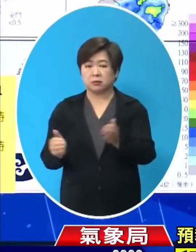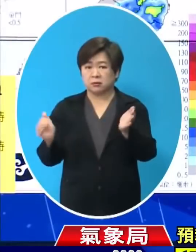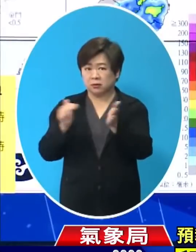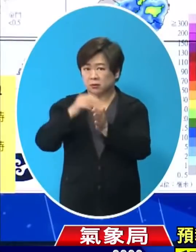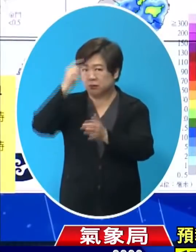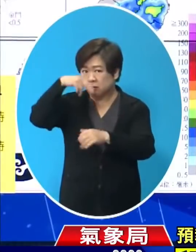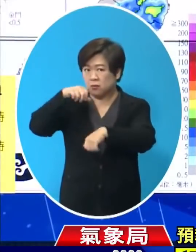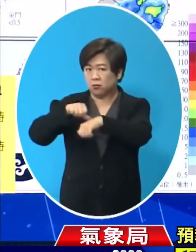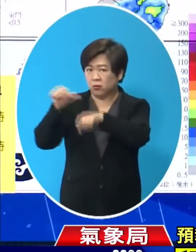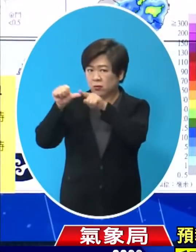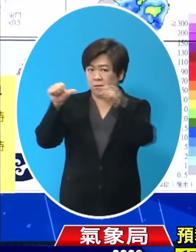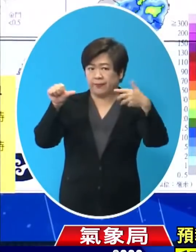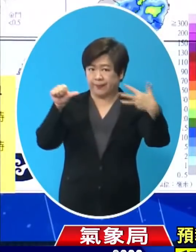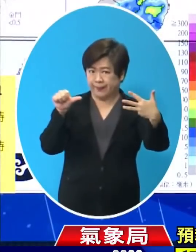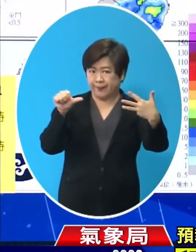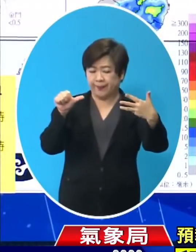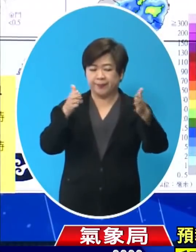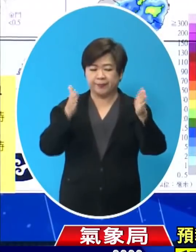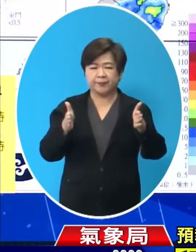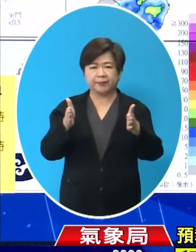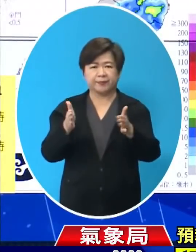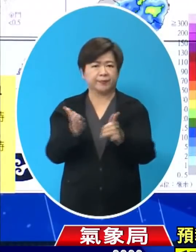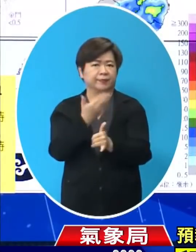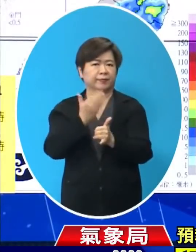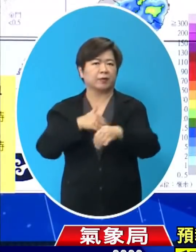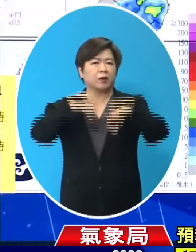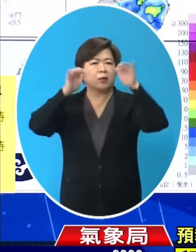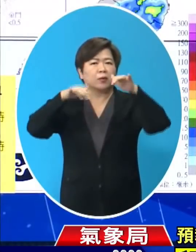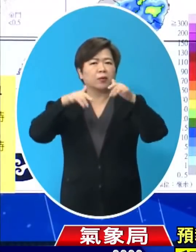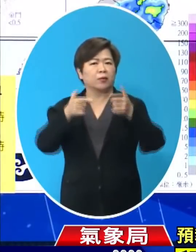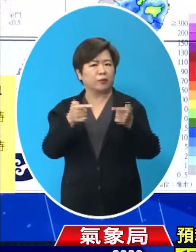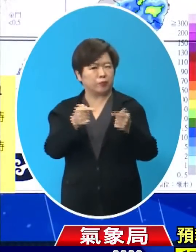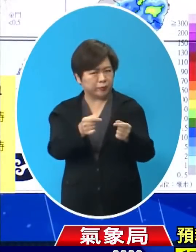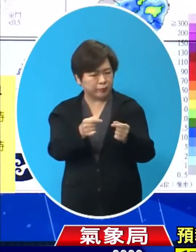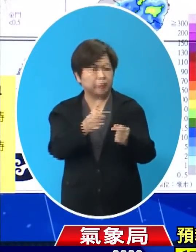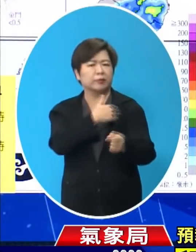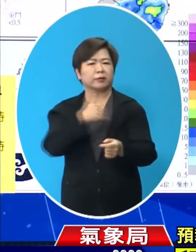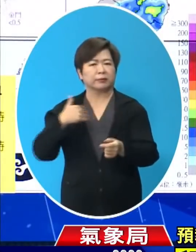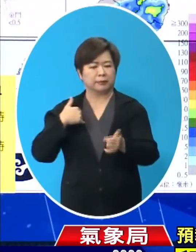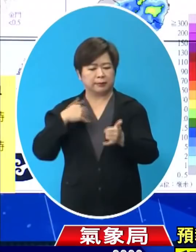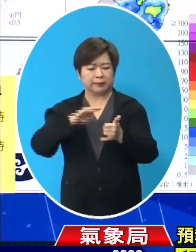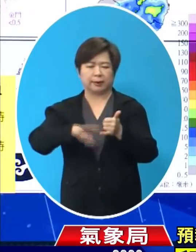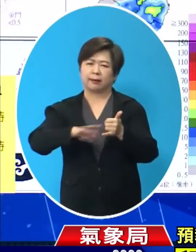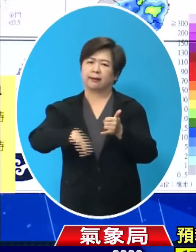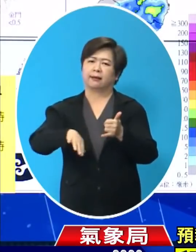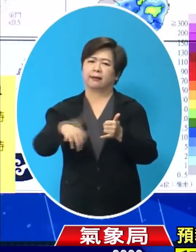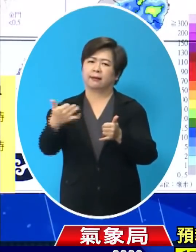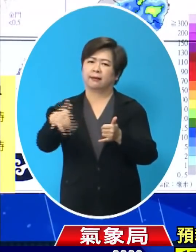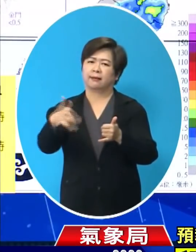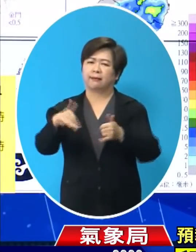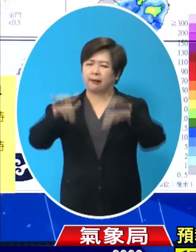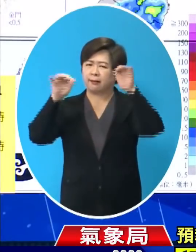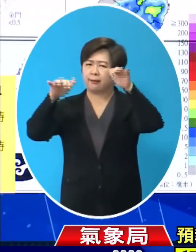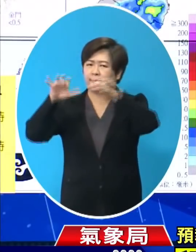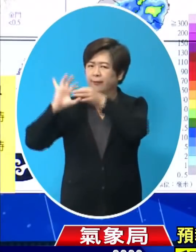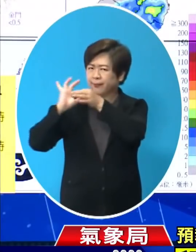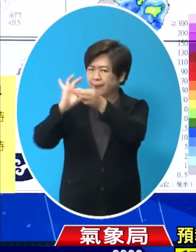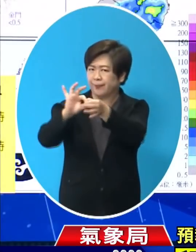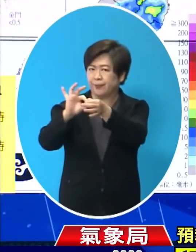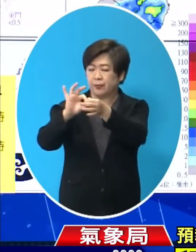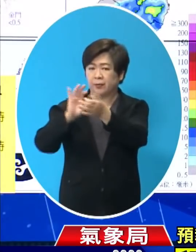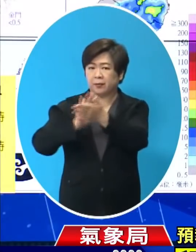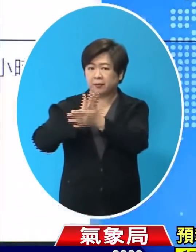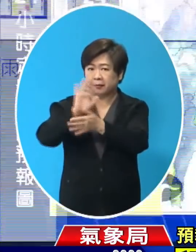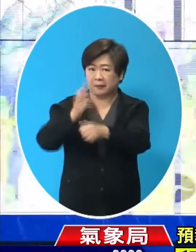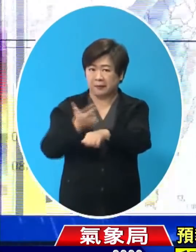也就是下午五点到晚上八点，北部地区的降雨会开始趋缓，但是南部地区的降雨呢还是持续的。而从